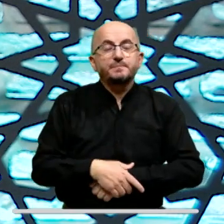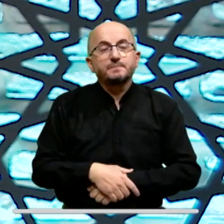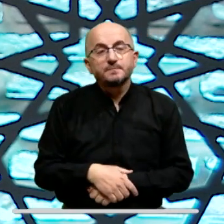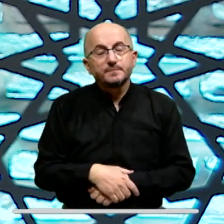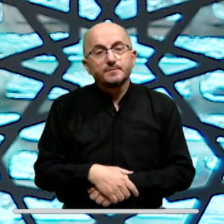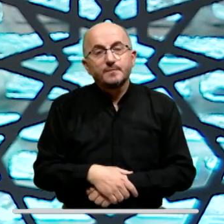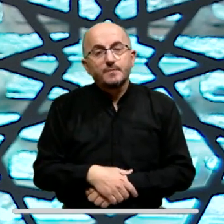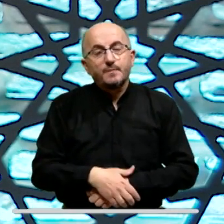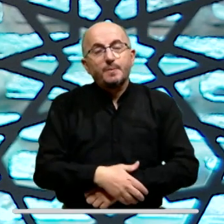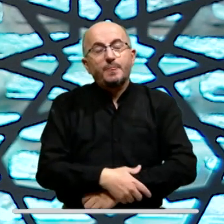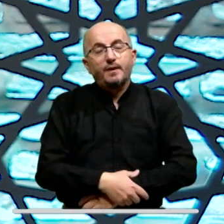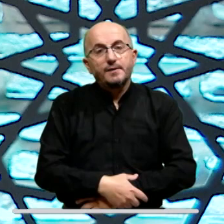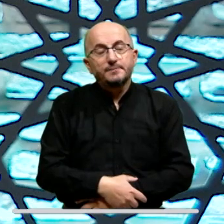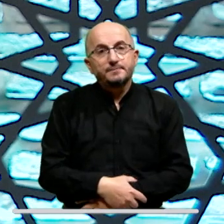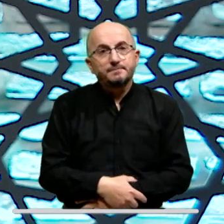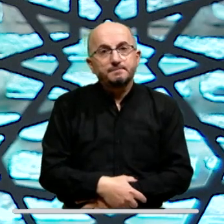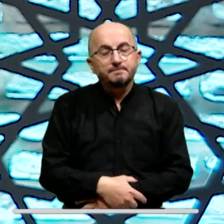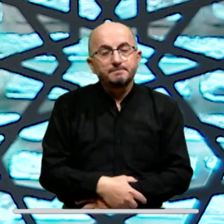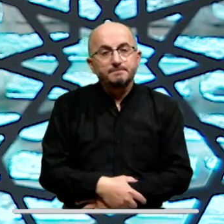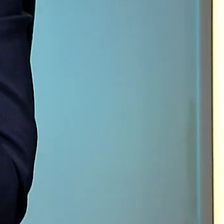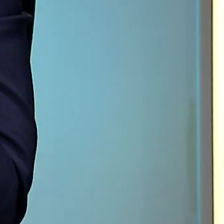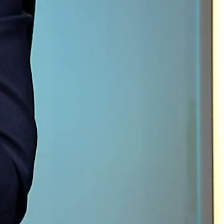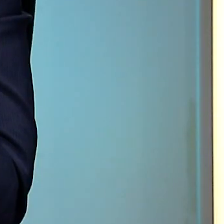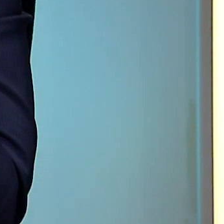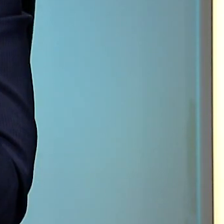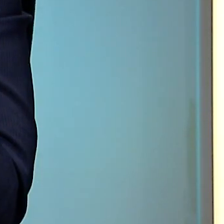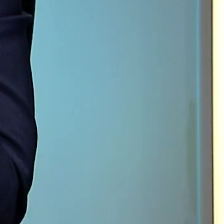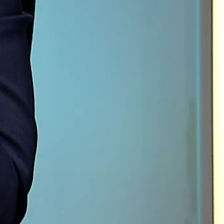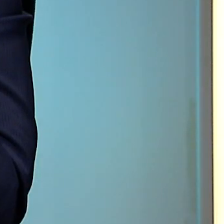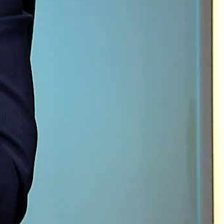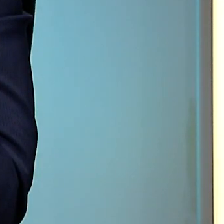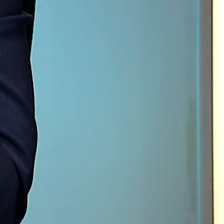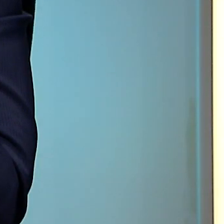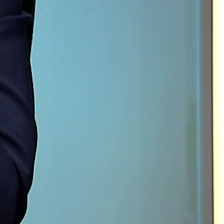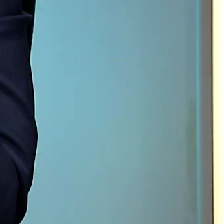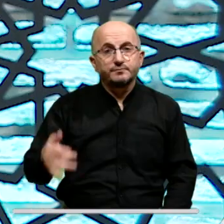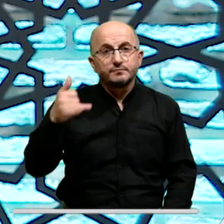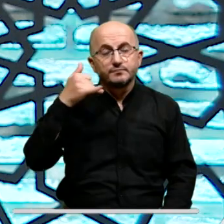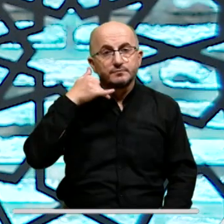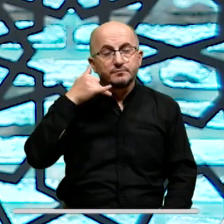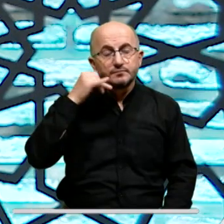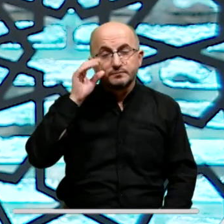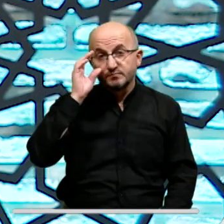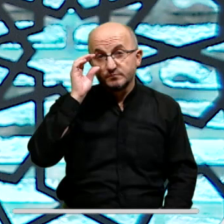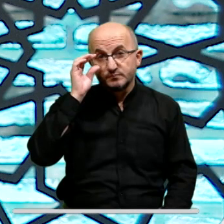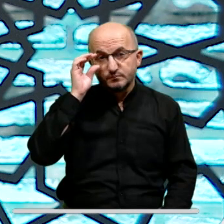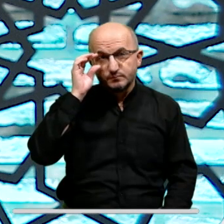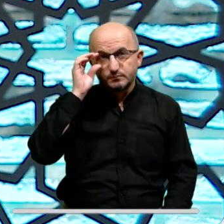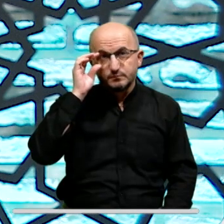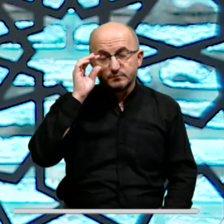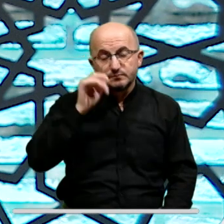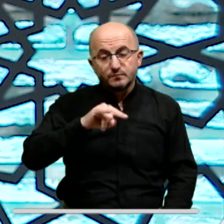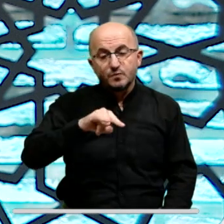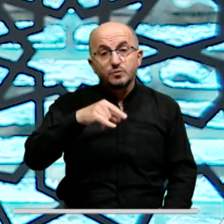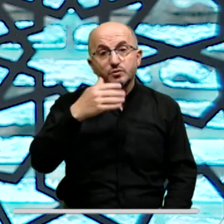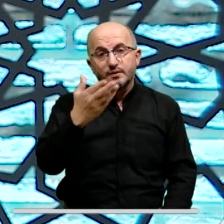telefon bağlantısıyla başlayalım programımıza. Buyurun, estağfurullah. Adana'dan bir telefon bağlantımız var. Ayşe Hanım telefon attığımızda. Hoş geldiniz